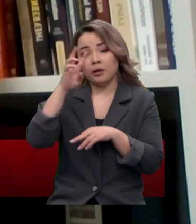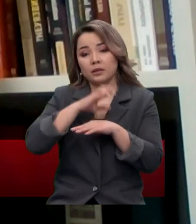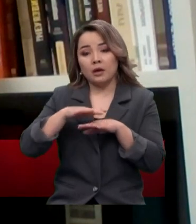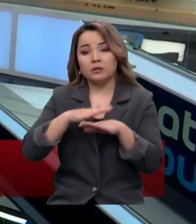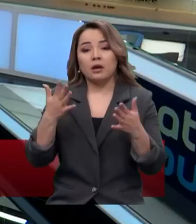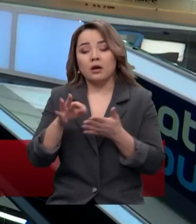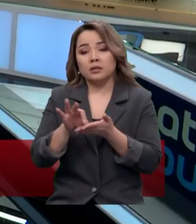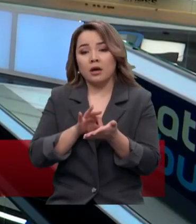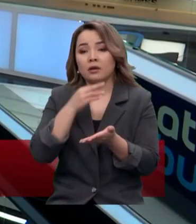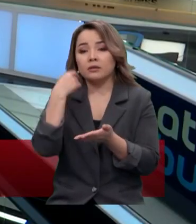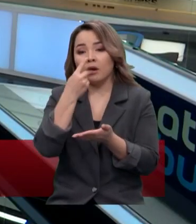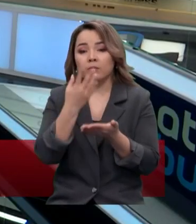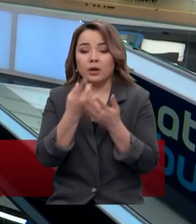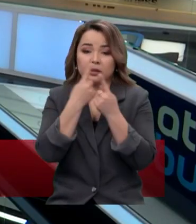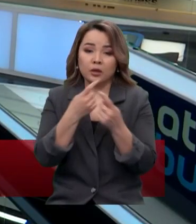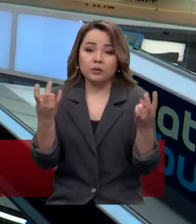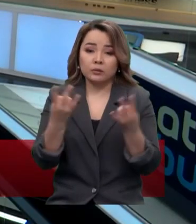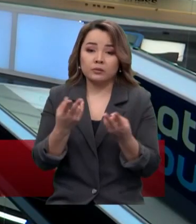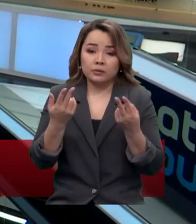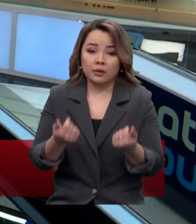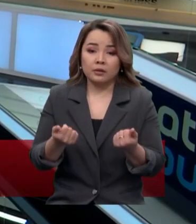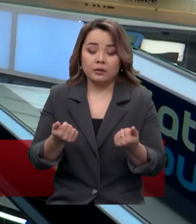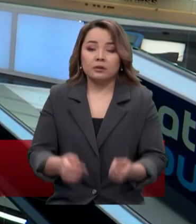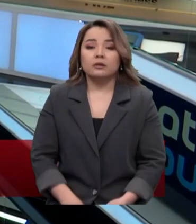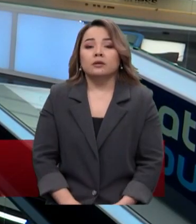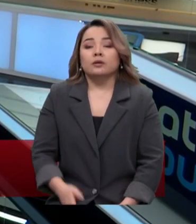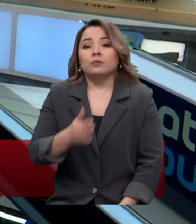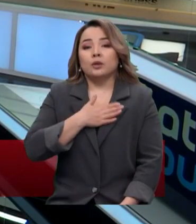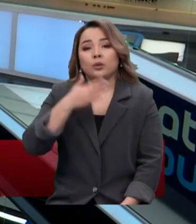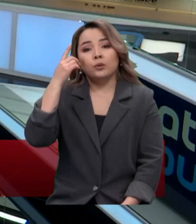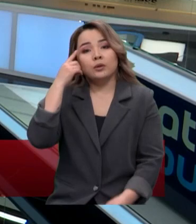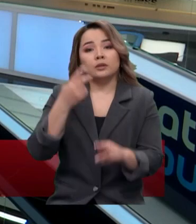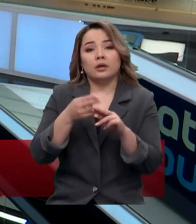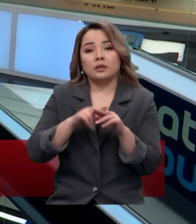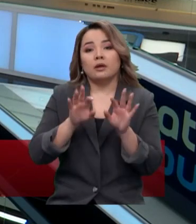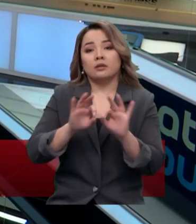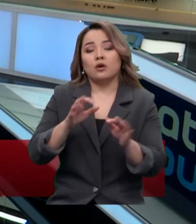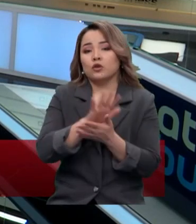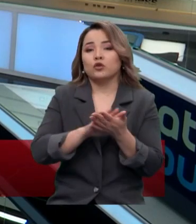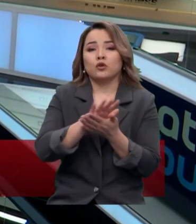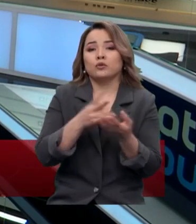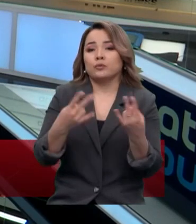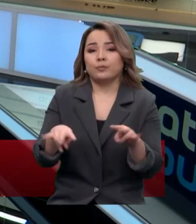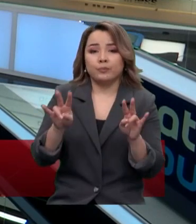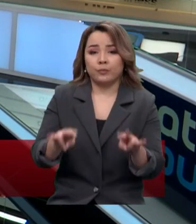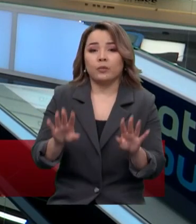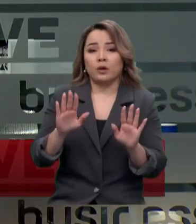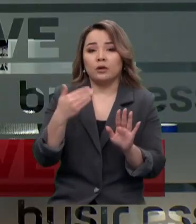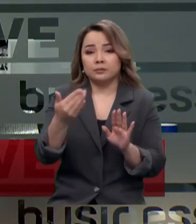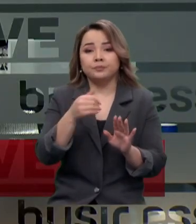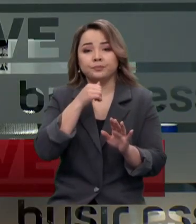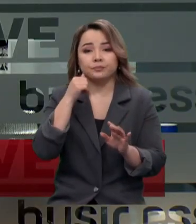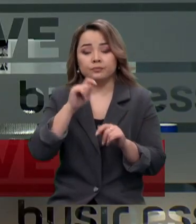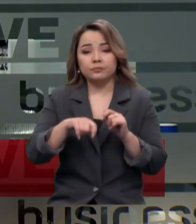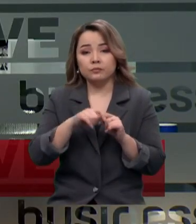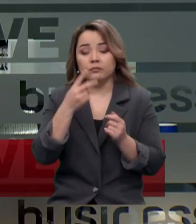қандай да бір мәлімдеме жасауы тиіс пе? Мен ойымша мәлімдеме жасауға негіз жоқ. Бұл тұрғыдан